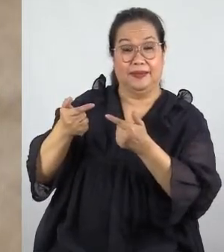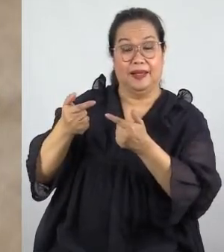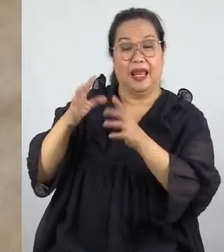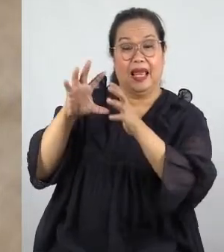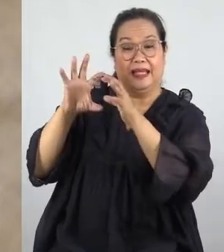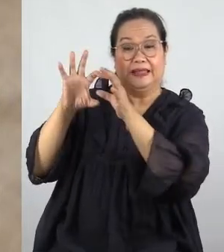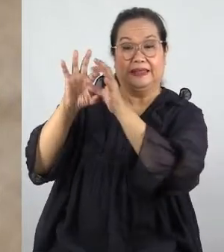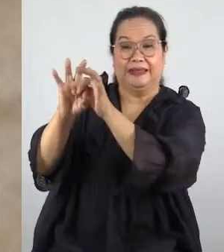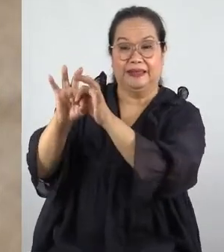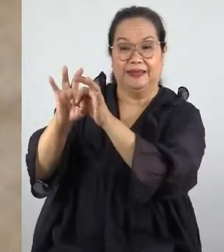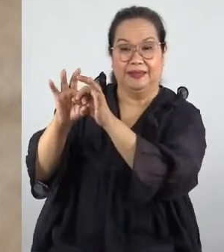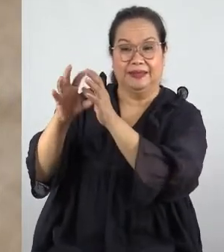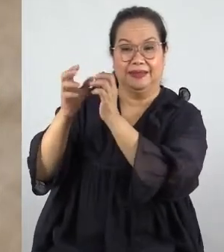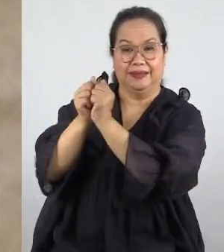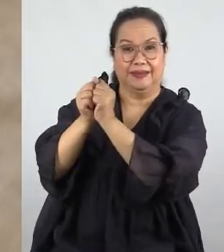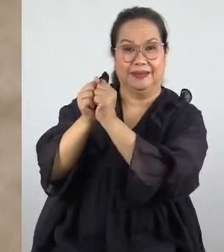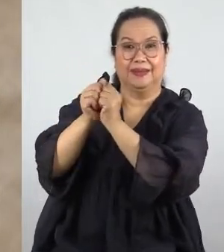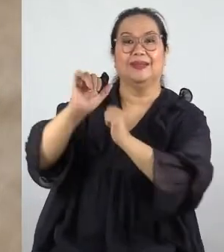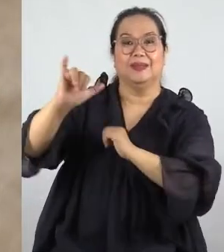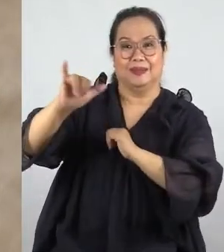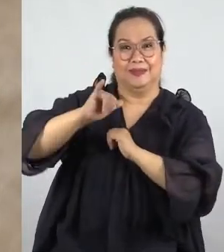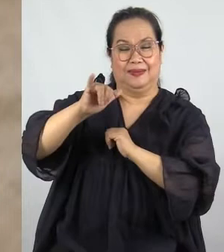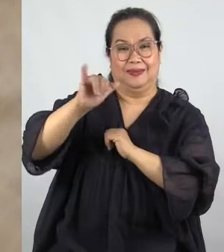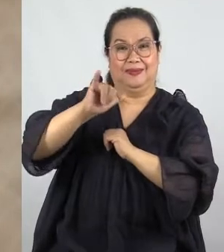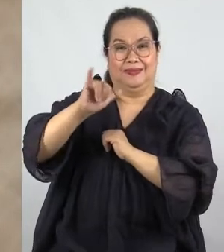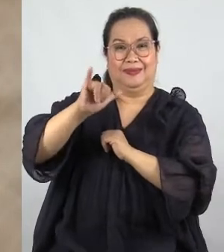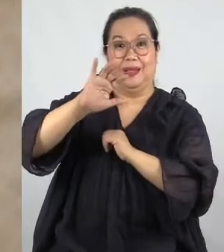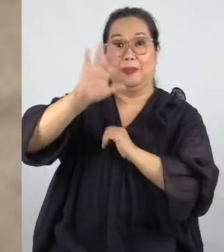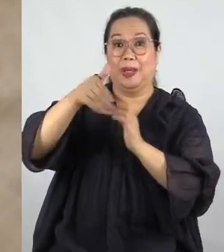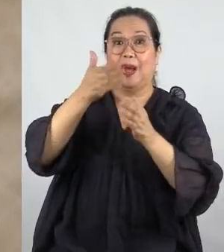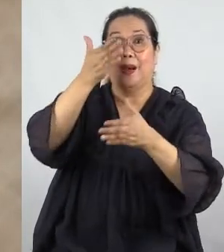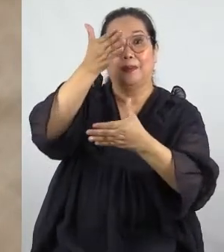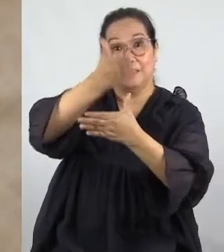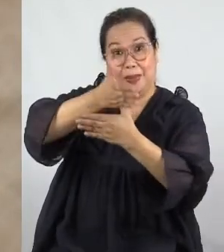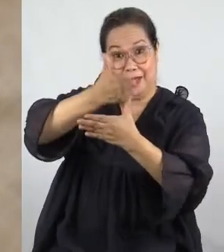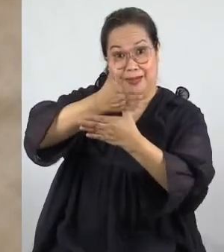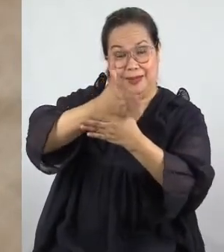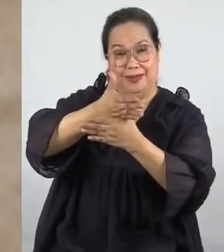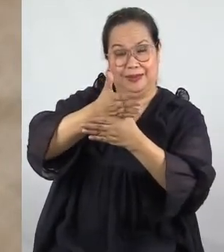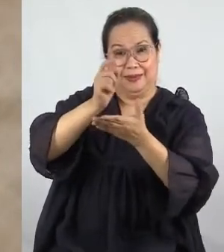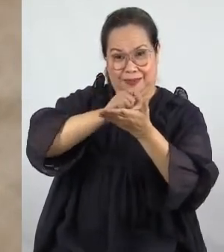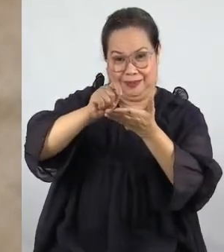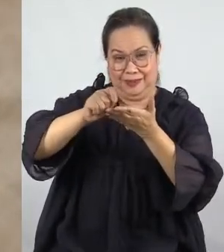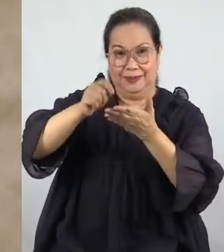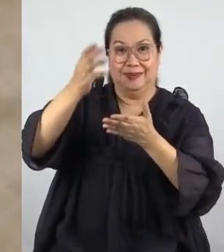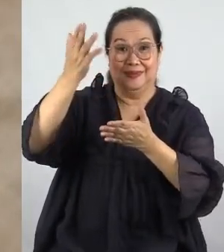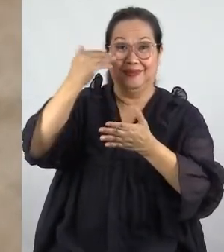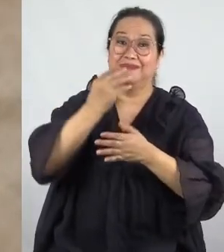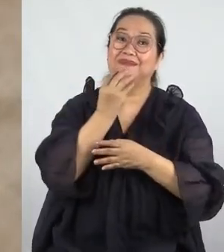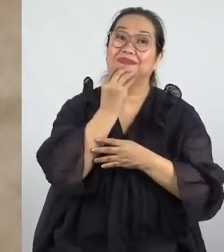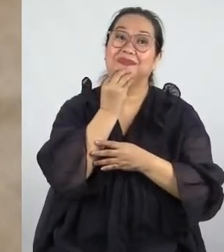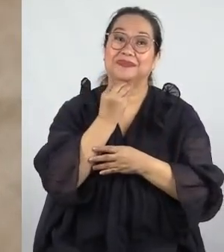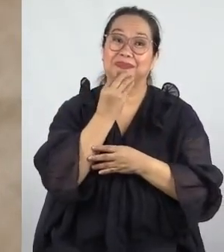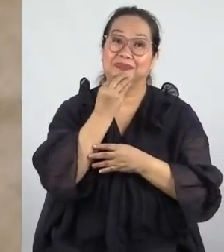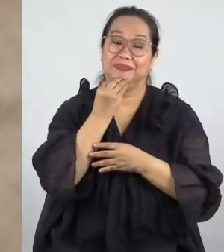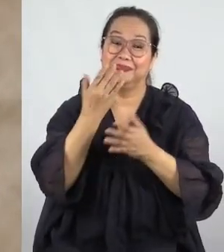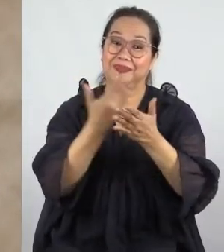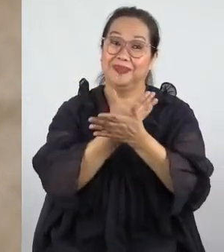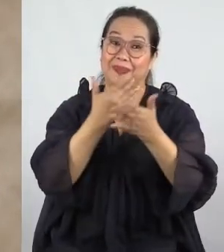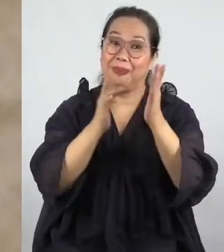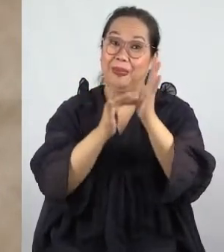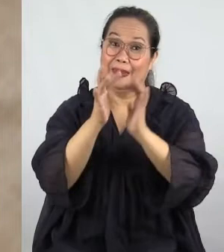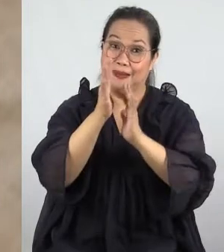clings so closely." Dahil po ang may akda ay sumusulat sa mga dating Hudyo na bago lang naging